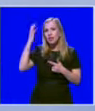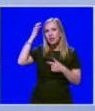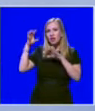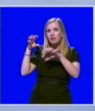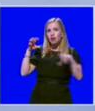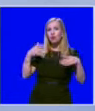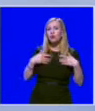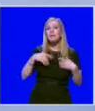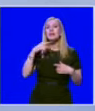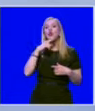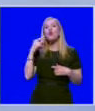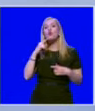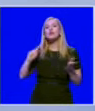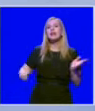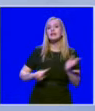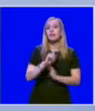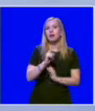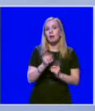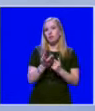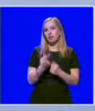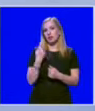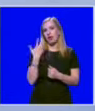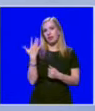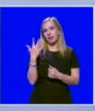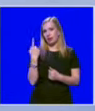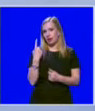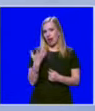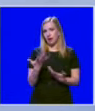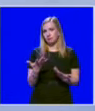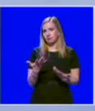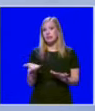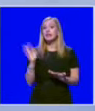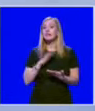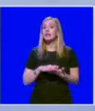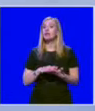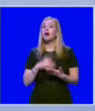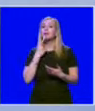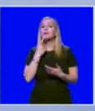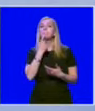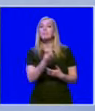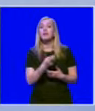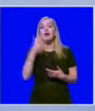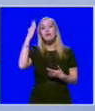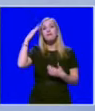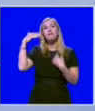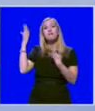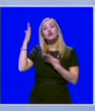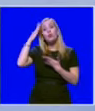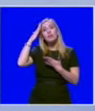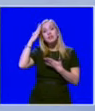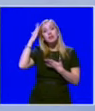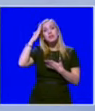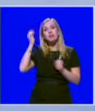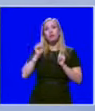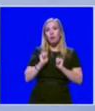които имат съветски изтребители? Броят са на едната ми ръка. След което веднага съм изпратил въпрос до Външно министерство, Министерство на отбраната.